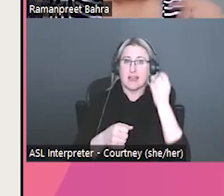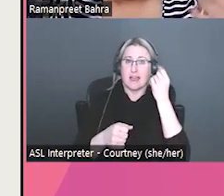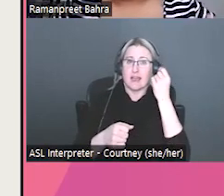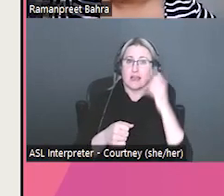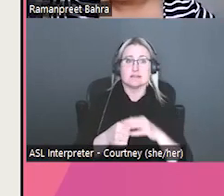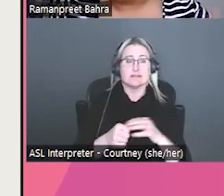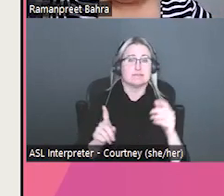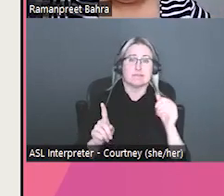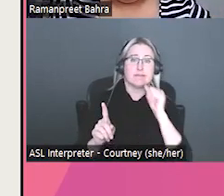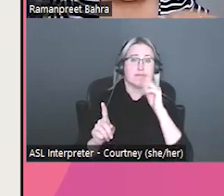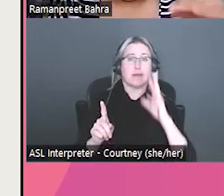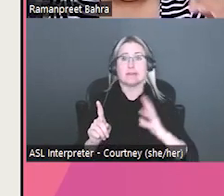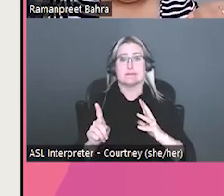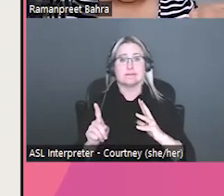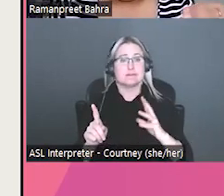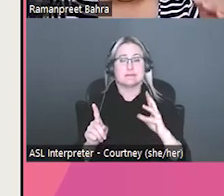Alors cela crée une